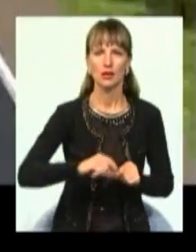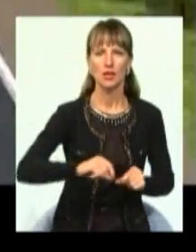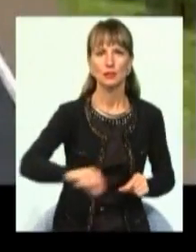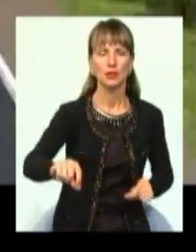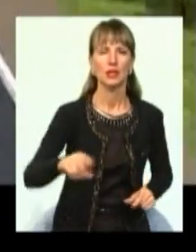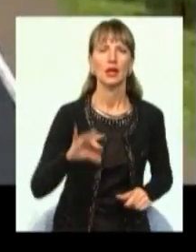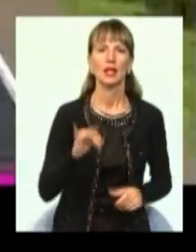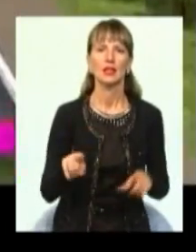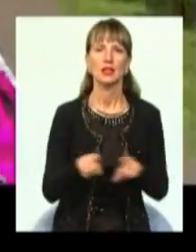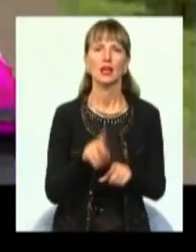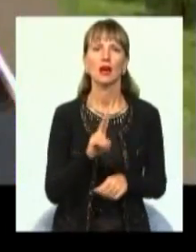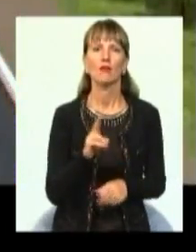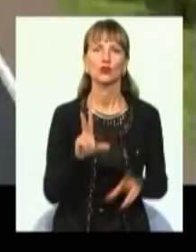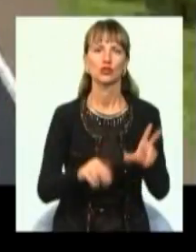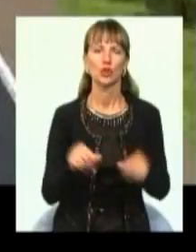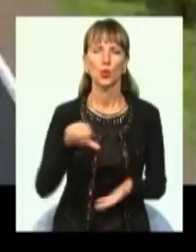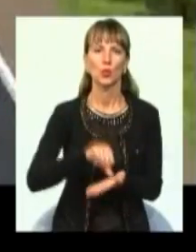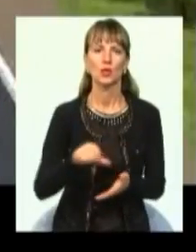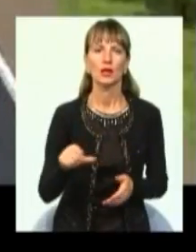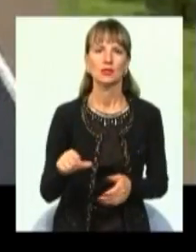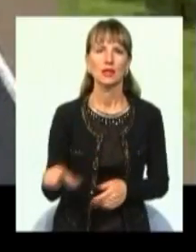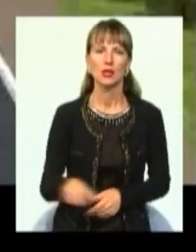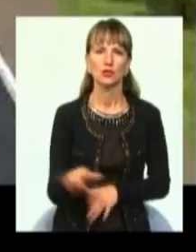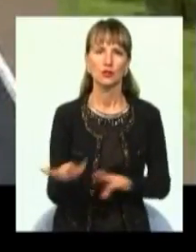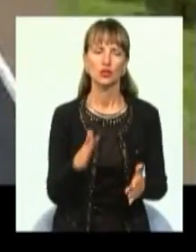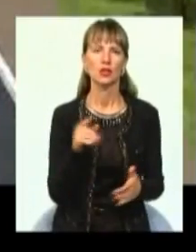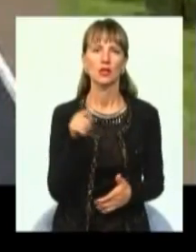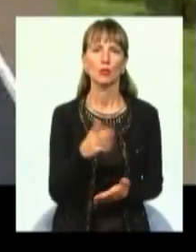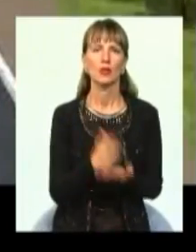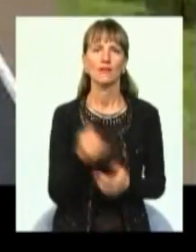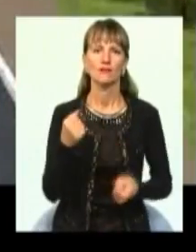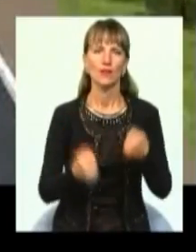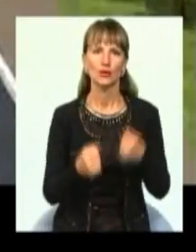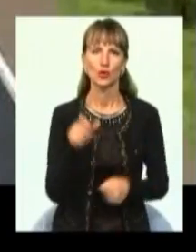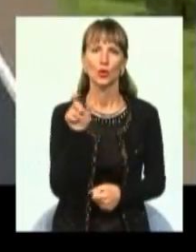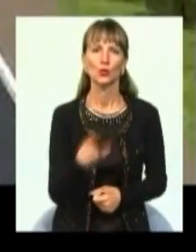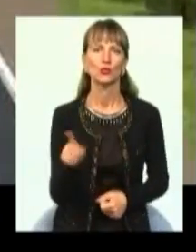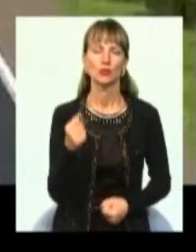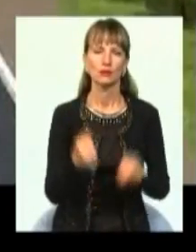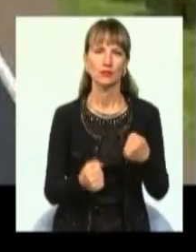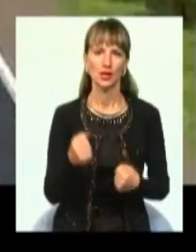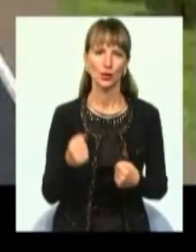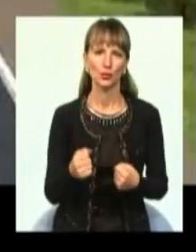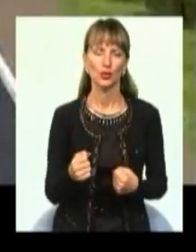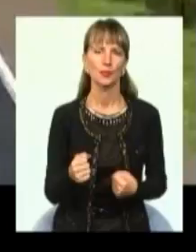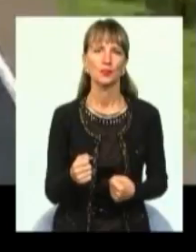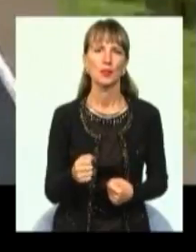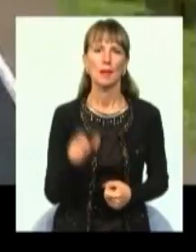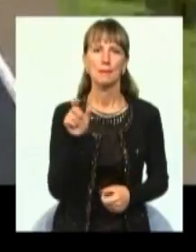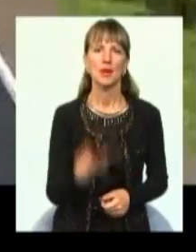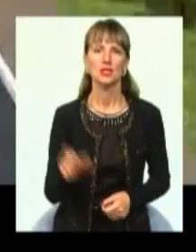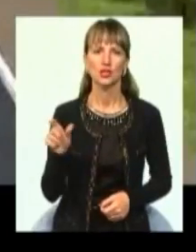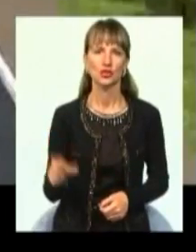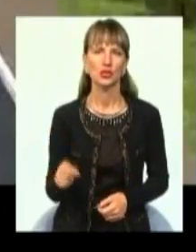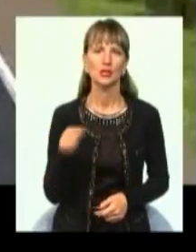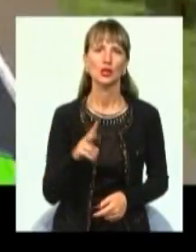кого ж вважають учасниками дорожнього руху? Ними є водії, люди, що керують транспортним засобом, пасажири,